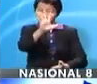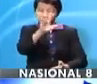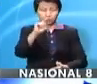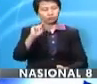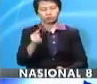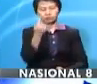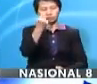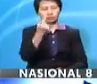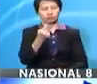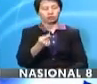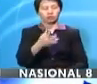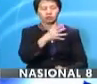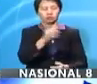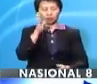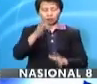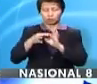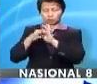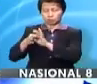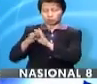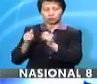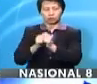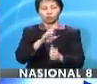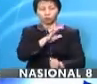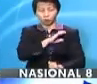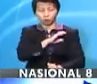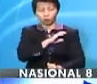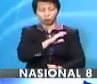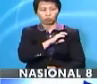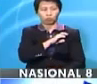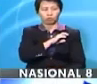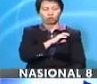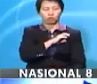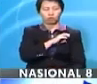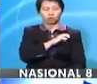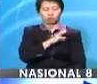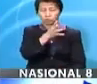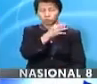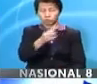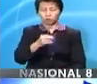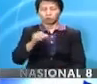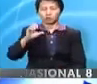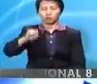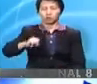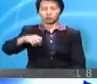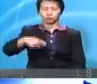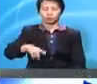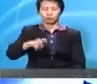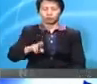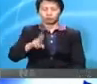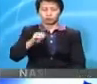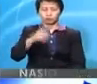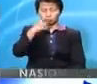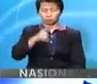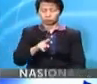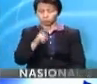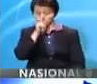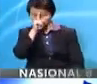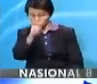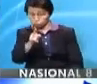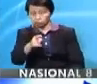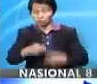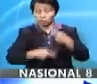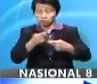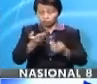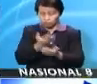sahaja. KAFAR juga akan bekerjasama dengan Polis Diraja Malaysia PDRM serta Suruhanjaya Pencegahan Rasuah Malaysia untuk memastikan